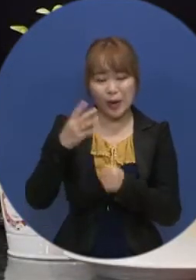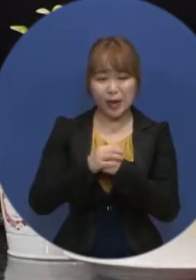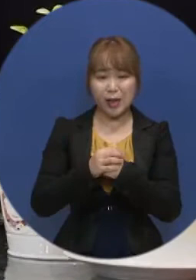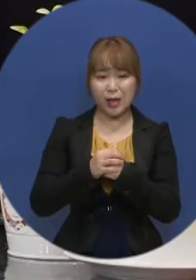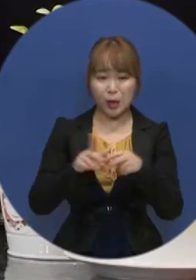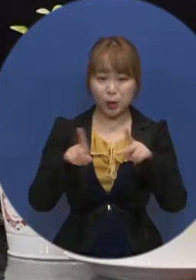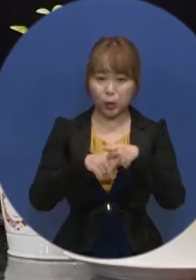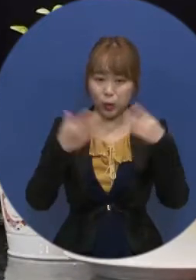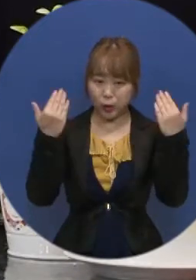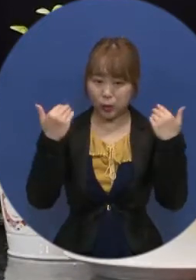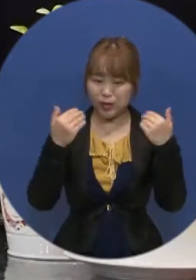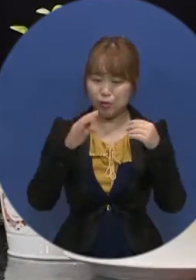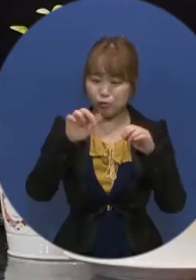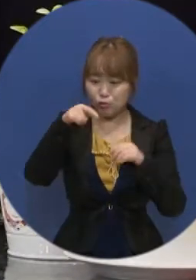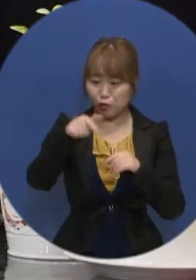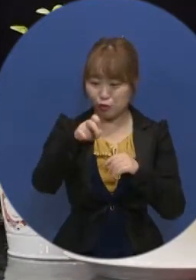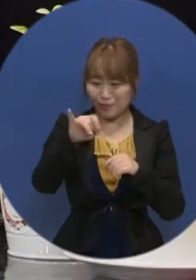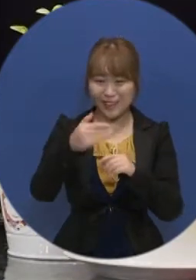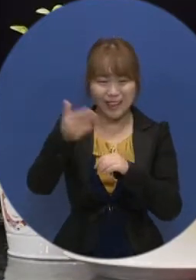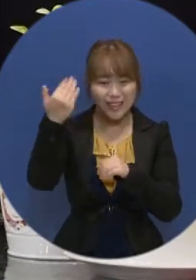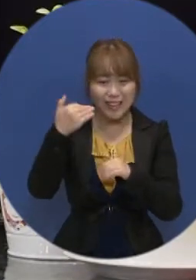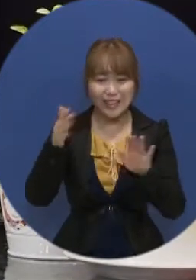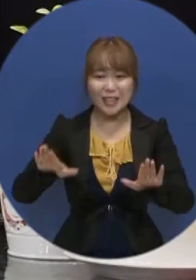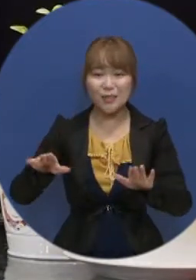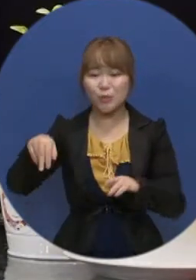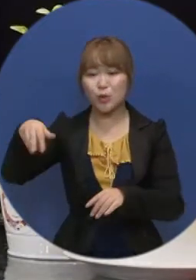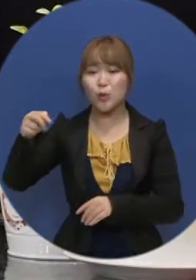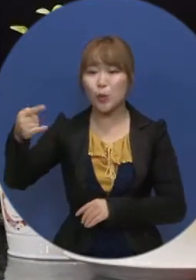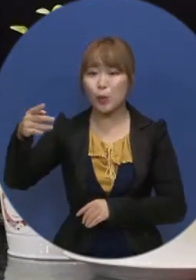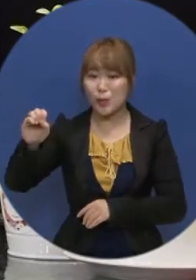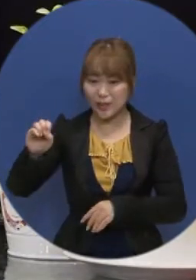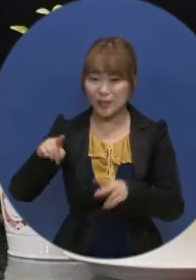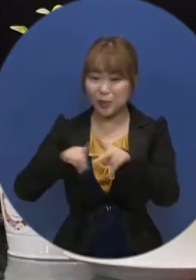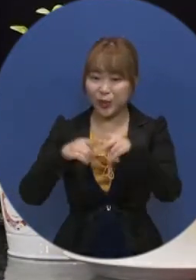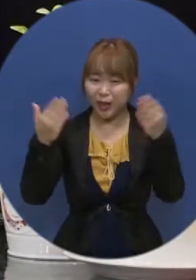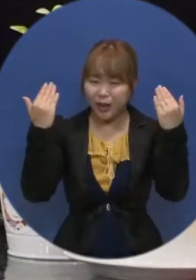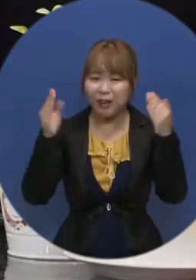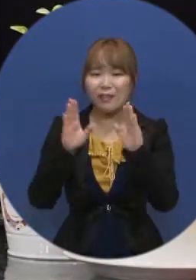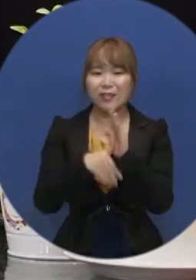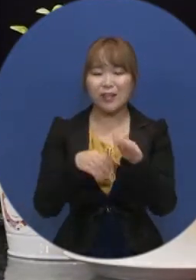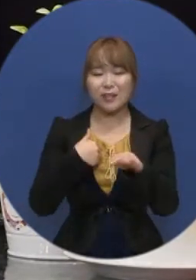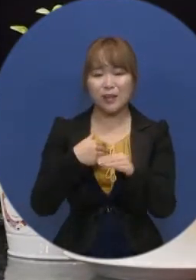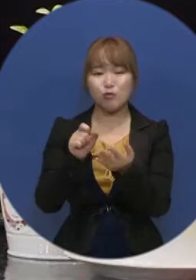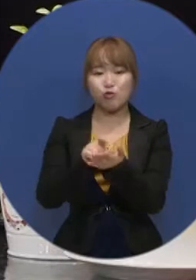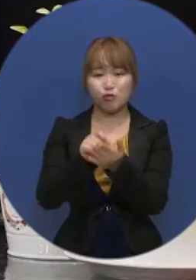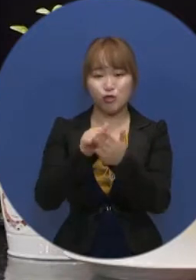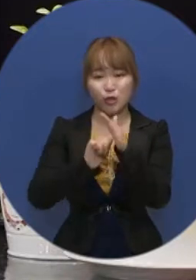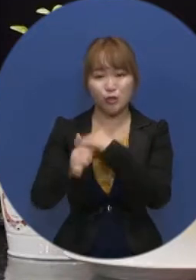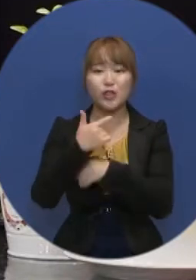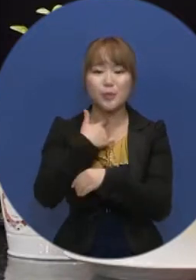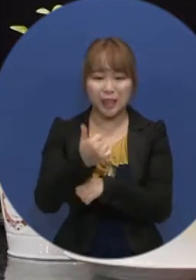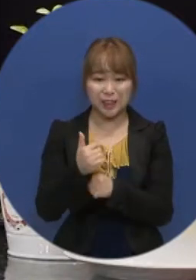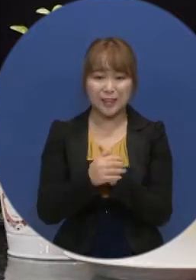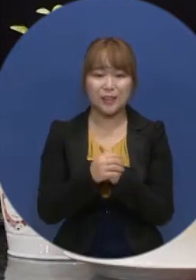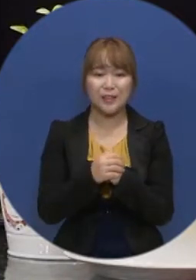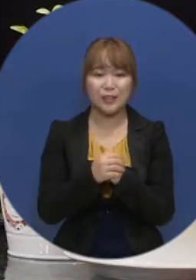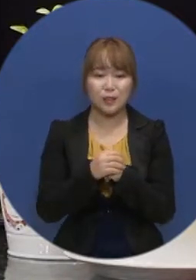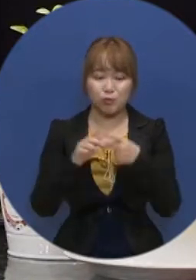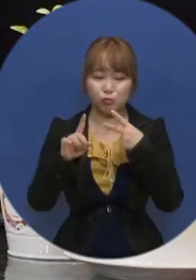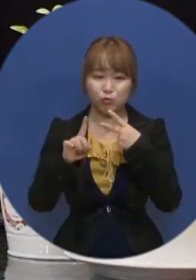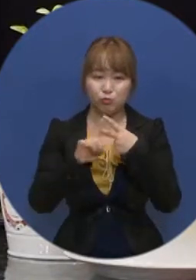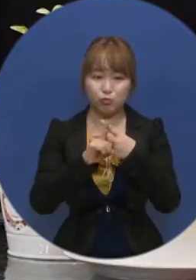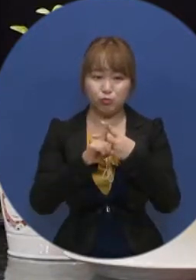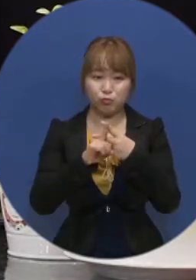국민학교, 지금으로 얘기하면 초등학교죠. 네네. 초등학교 때는 저 축구선수를 했고,